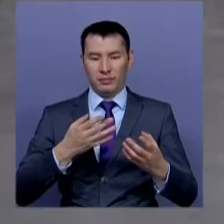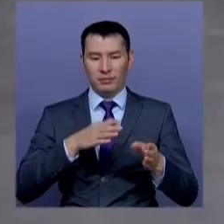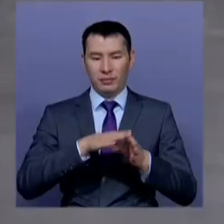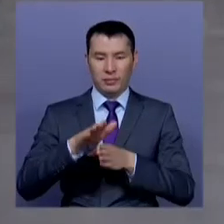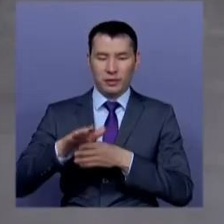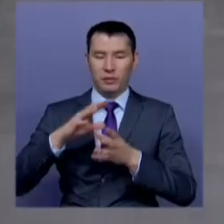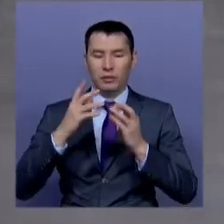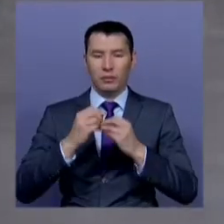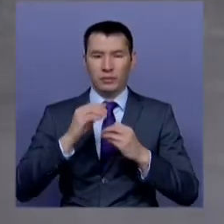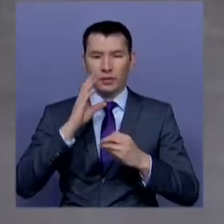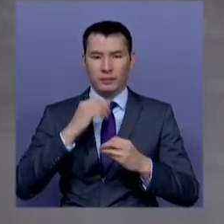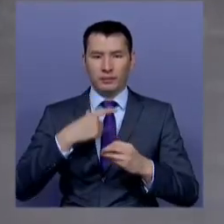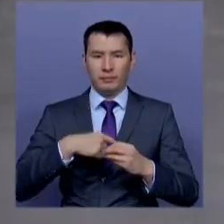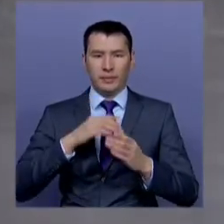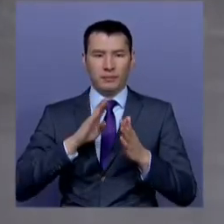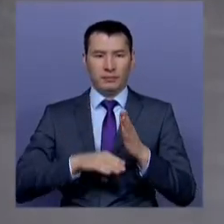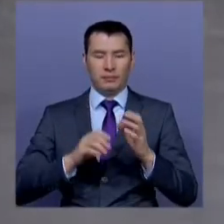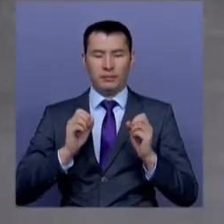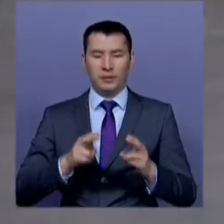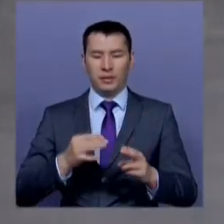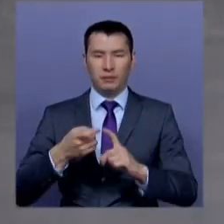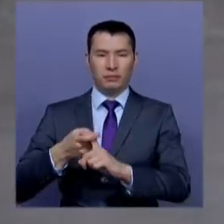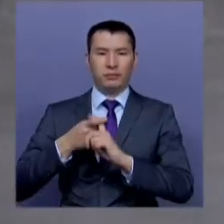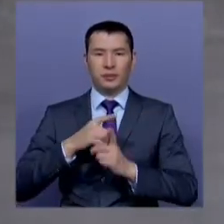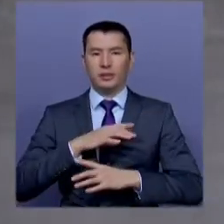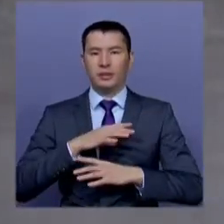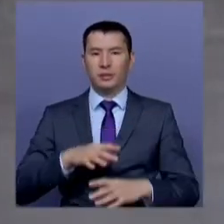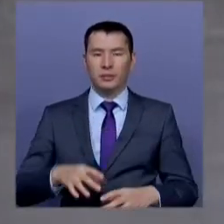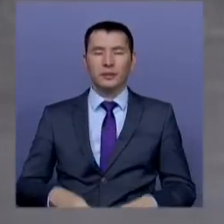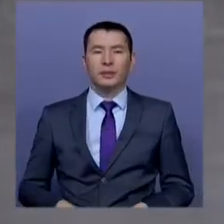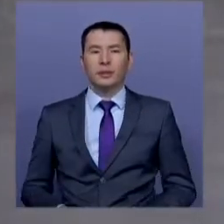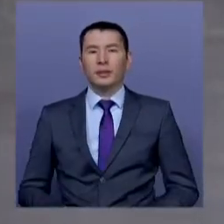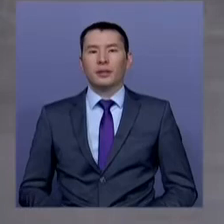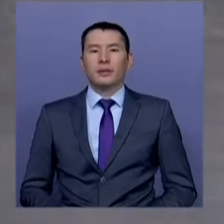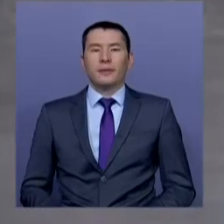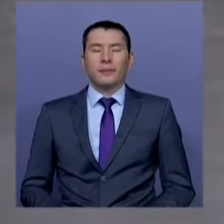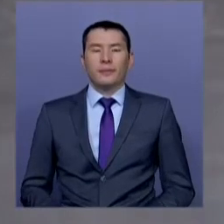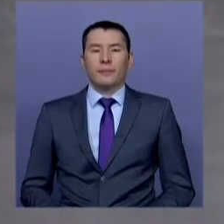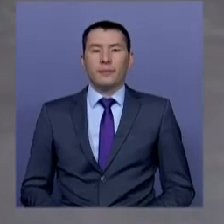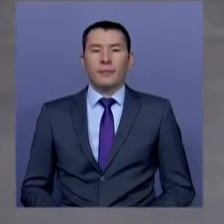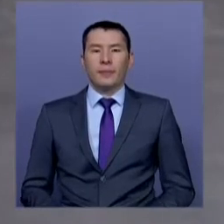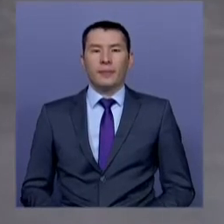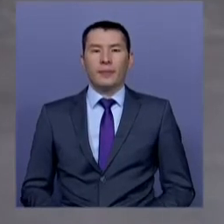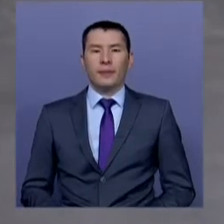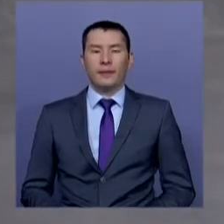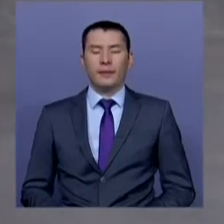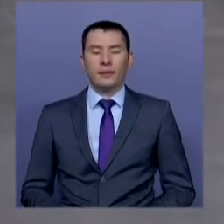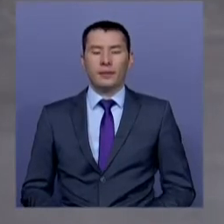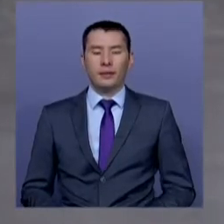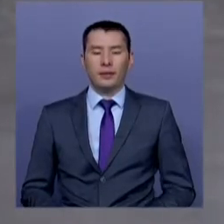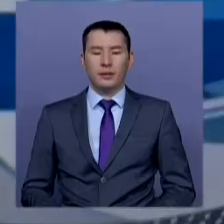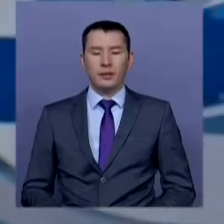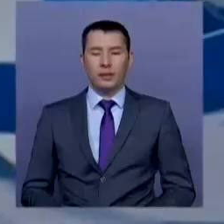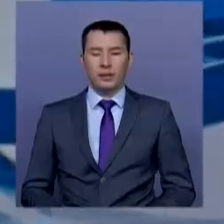помогут обезопасить свое здоровье, не подхватить вирус и уберечь окружающих. Мира Альжанова, Даниар Умар, телеканал Алматы, Нур-Султан.